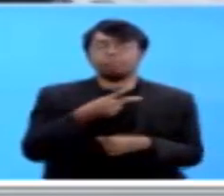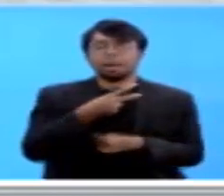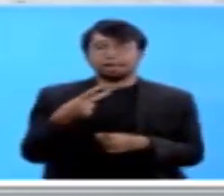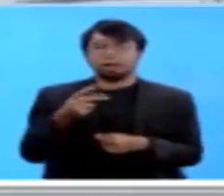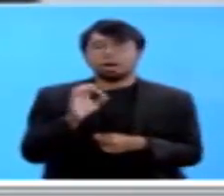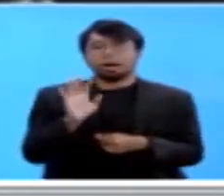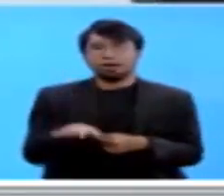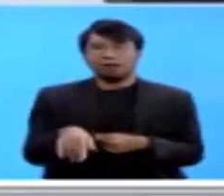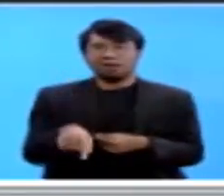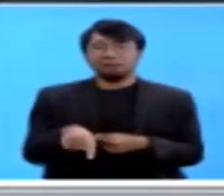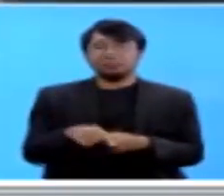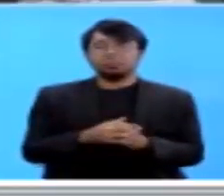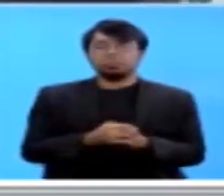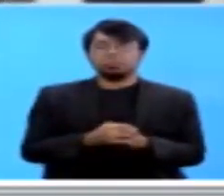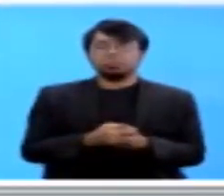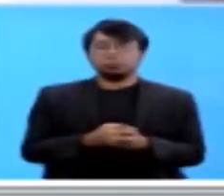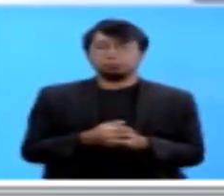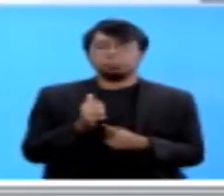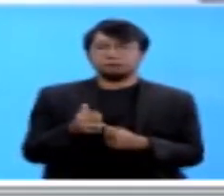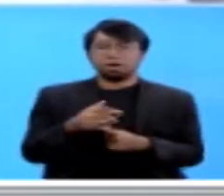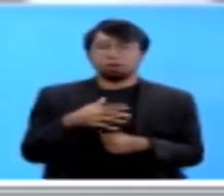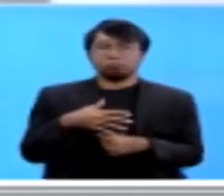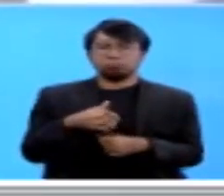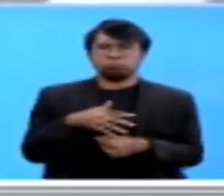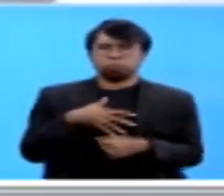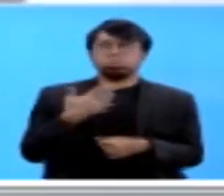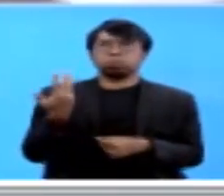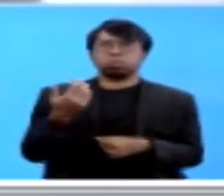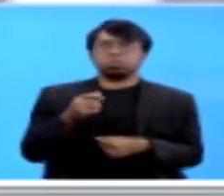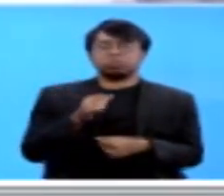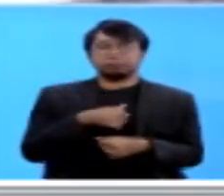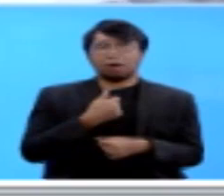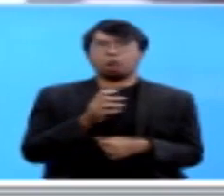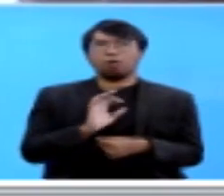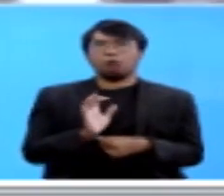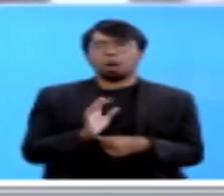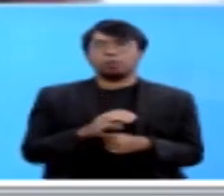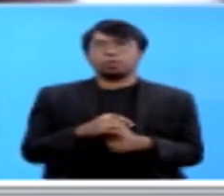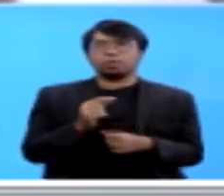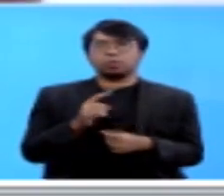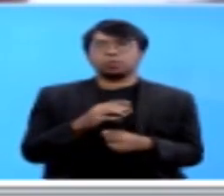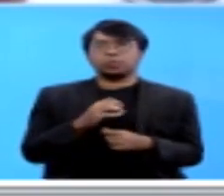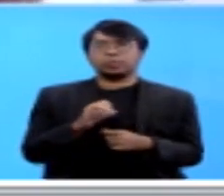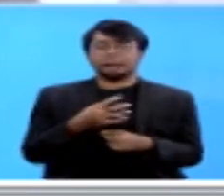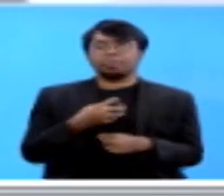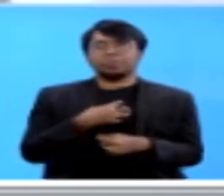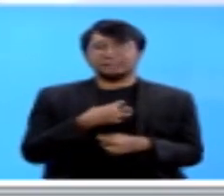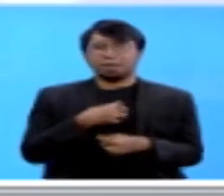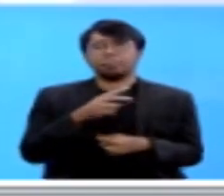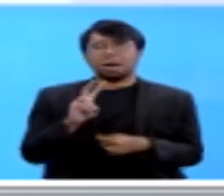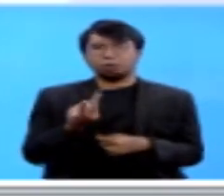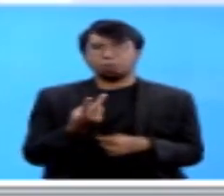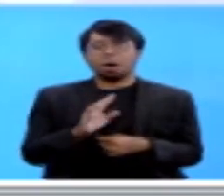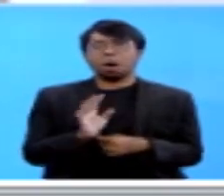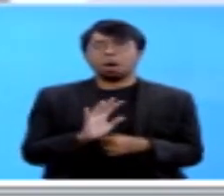anak punya memiliki efek jera? Yang kedua, apakah akan mengubah perilaku anak ini gitu? Karena mengubah perilaku tentu harus